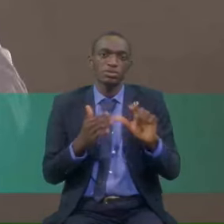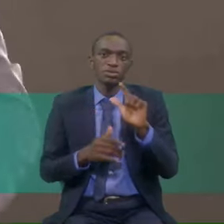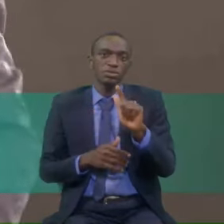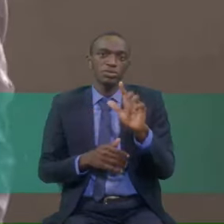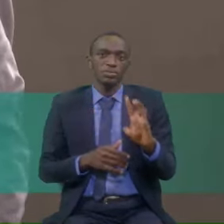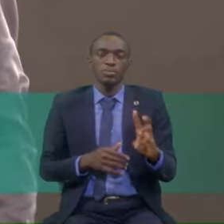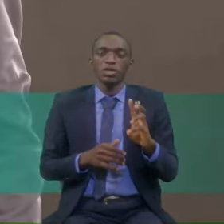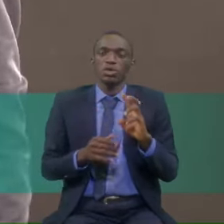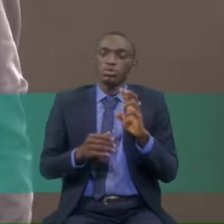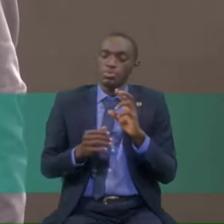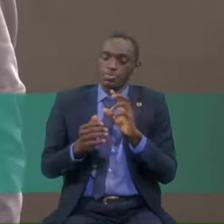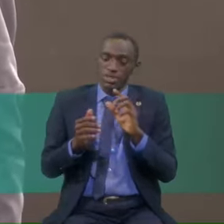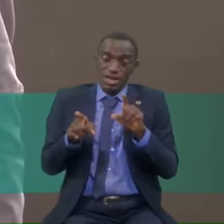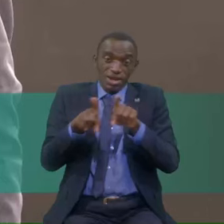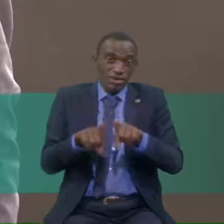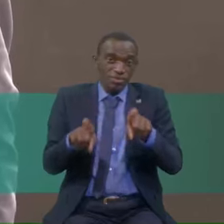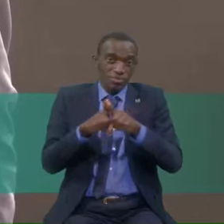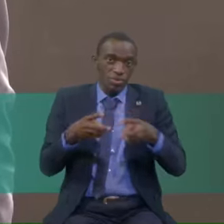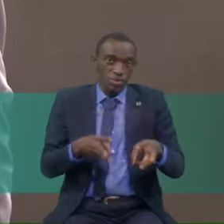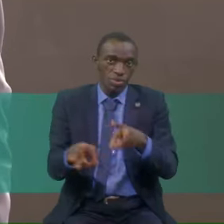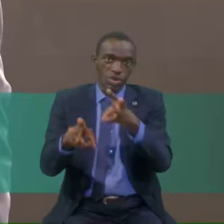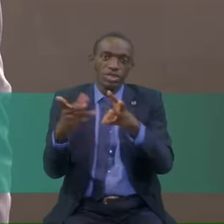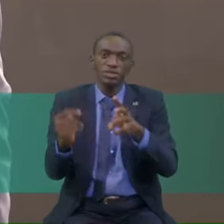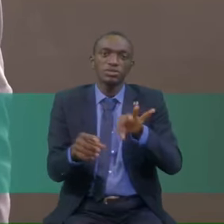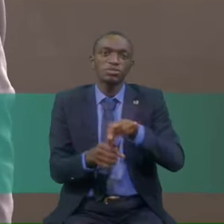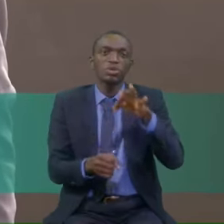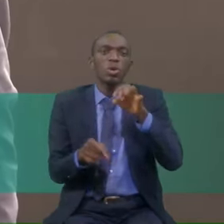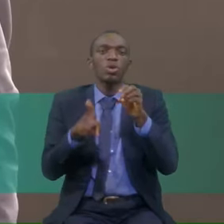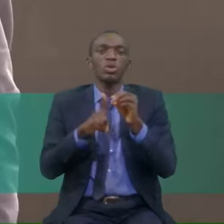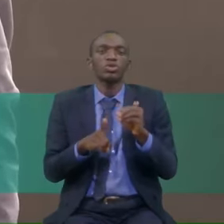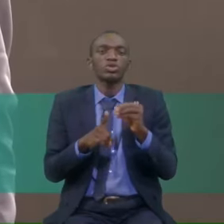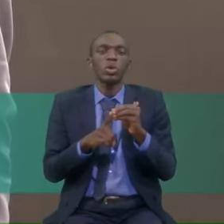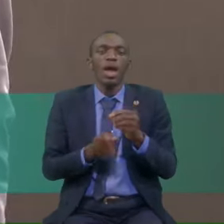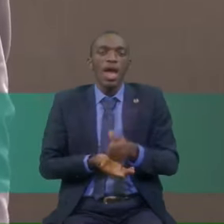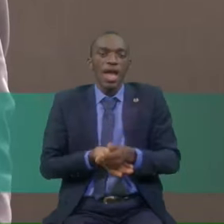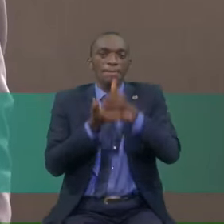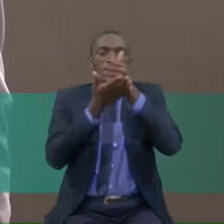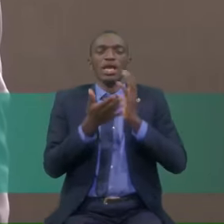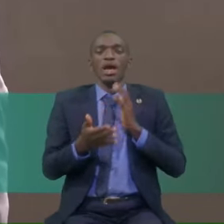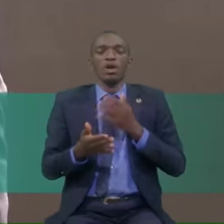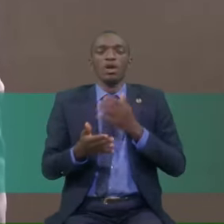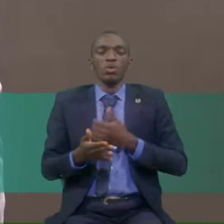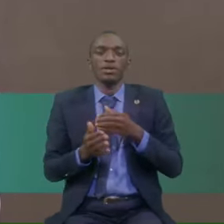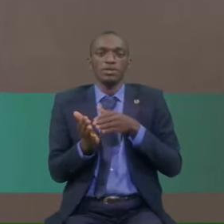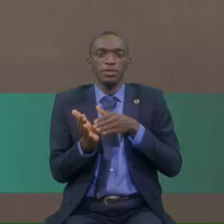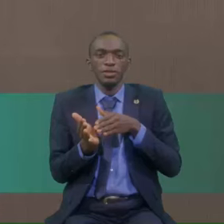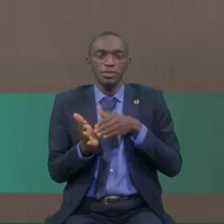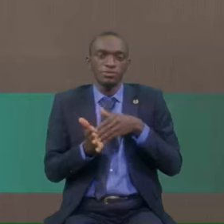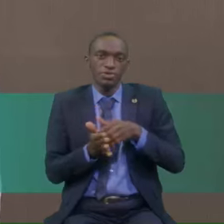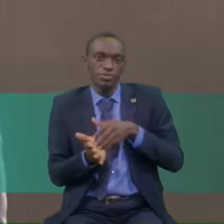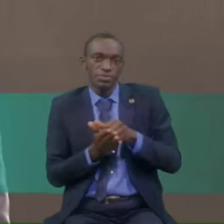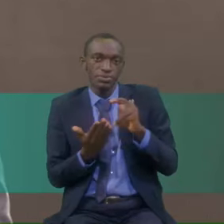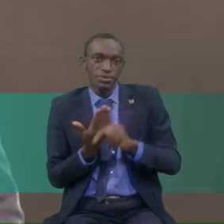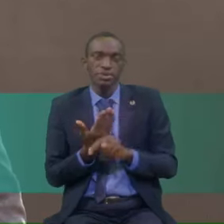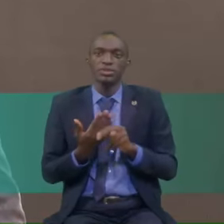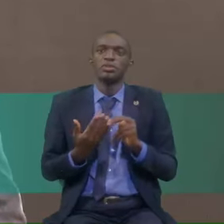Romains 8, 26. L'Esprit nous aide. De même aussi, l'Esprit nous aide dans notre faiblesse. Il